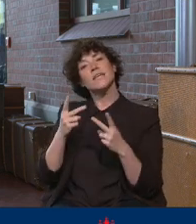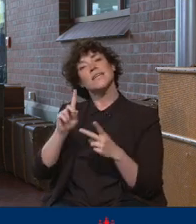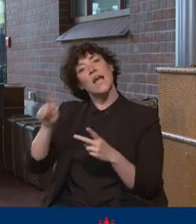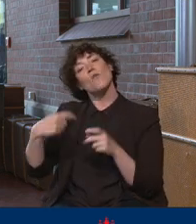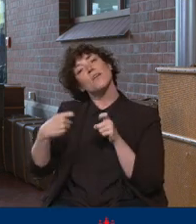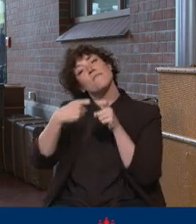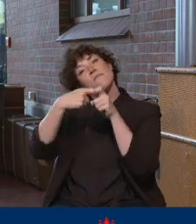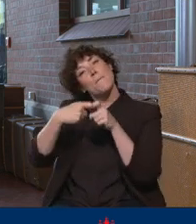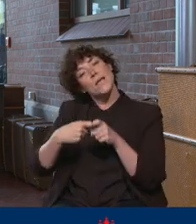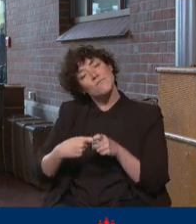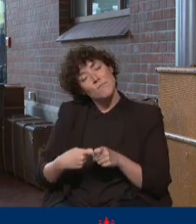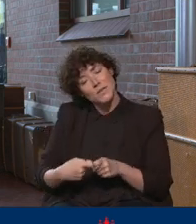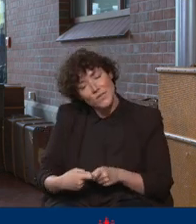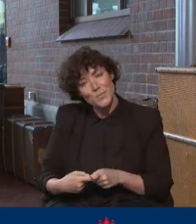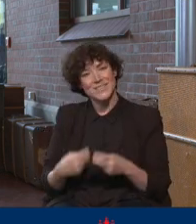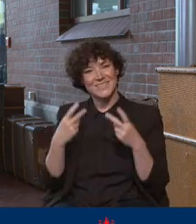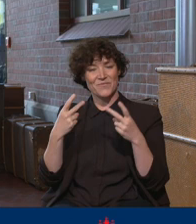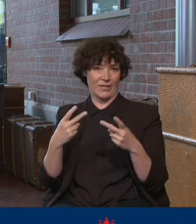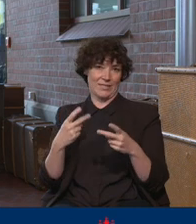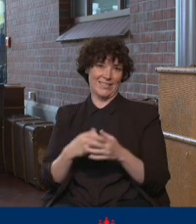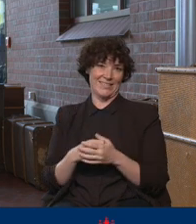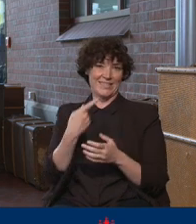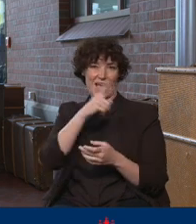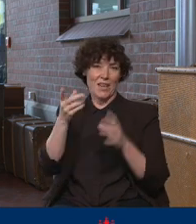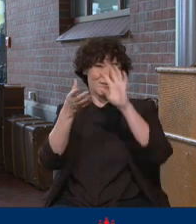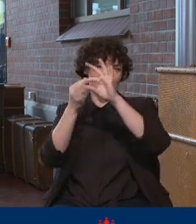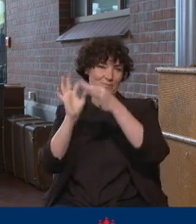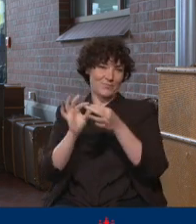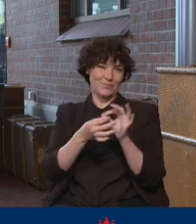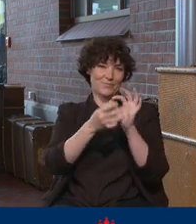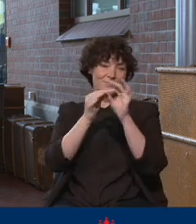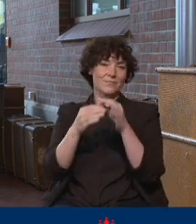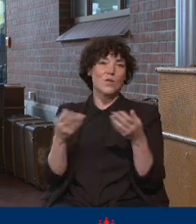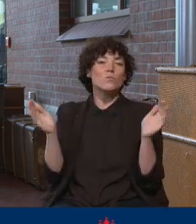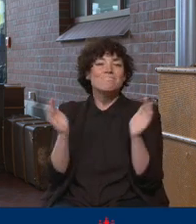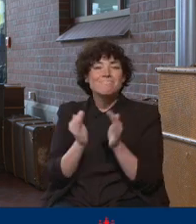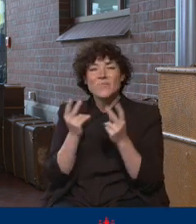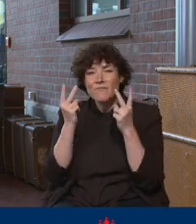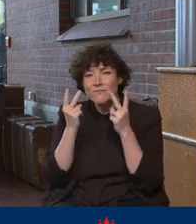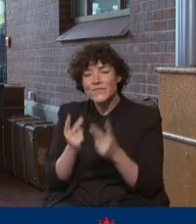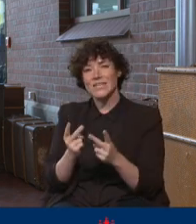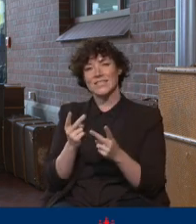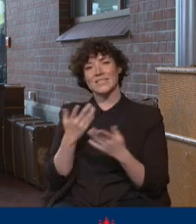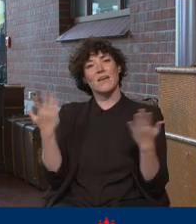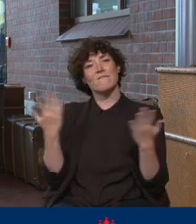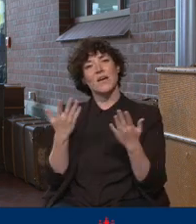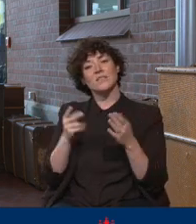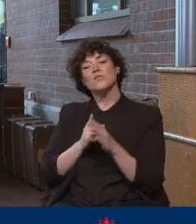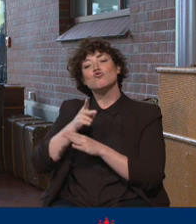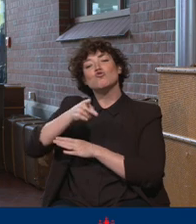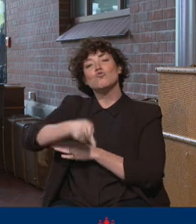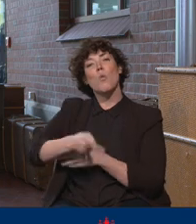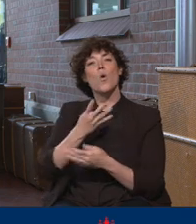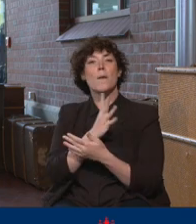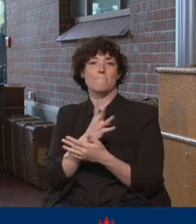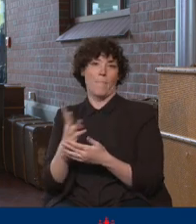verbinden und uns verbinden und eine dieser ganz kleinen strecken die dann notwendig sind das ist der sprung in den park hinein